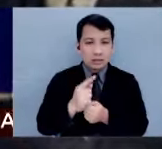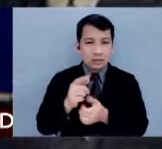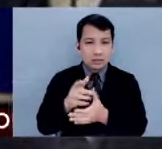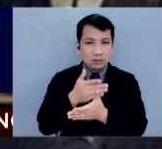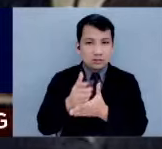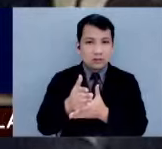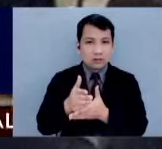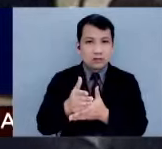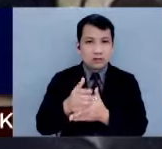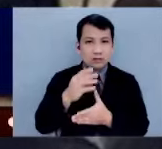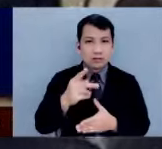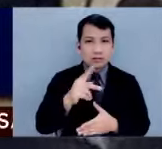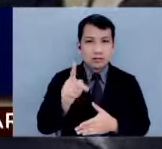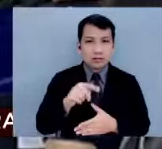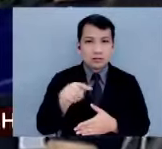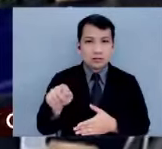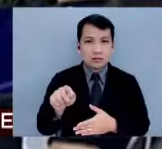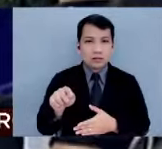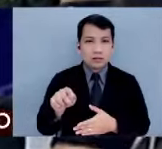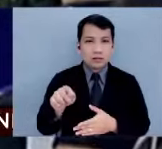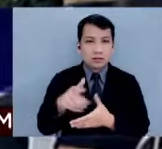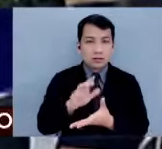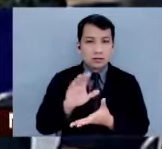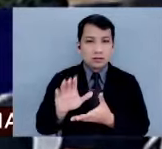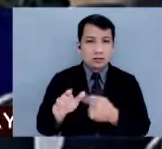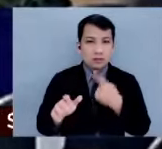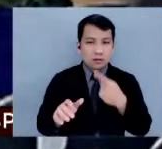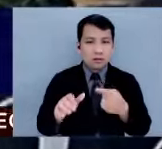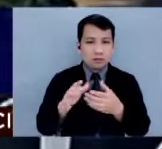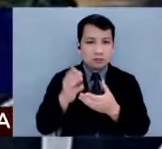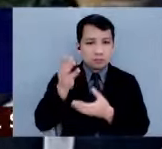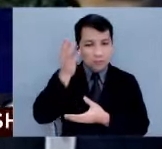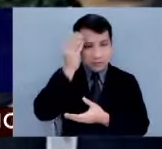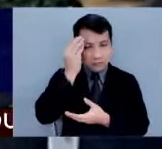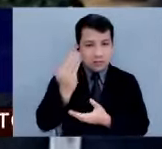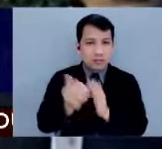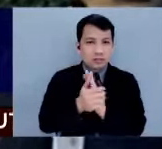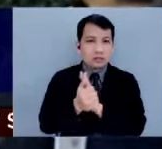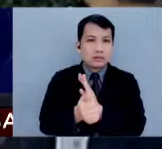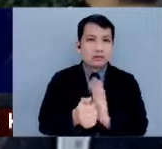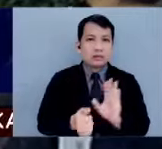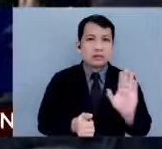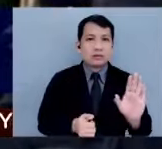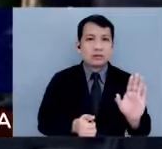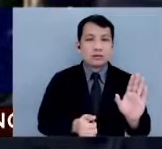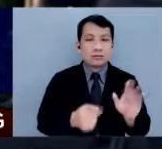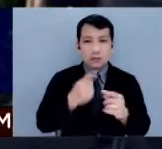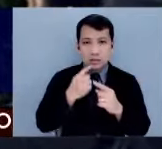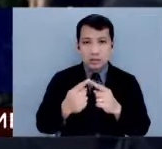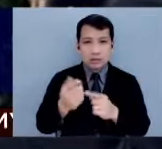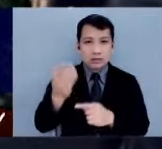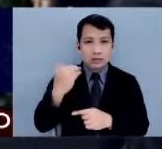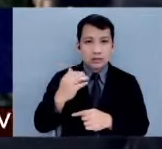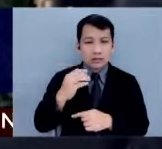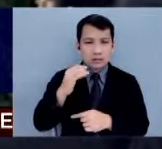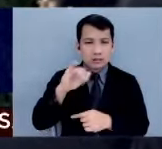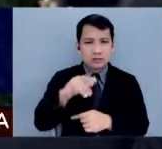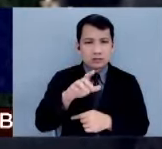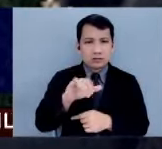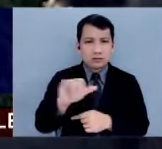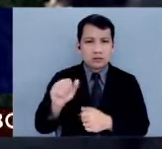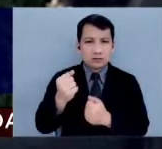KZ Tandingan, ibinahagi ni KZ ang ilang alaala sa veteranang aktres. Nabanggit daw noon ni Jacqueline na suportado